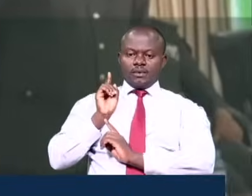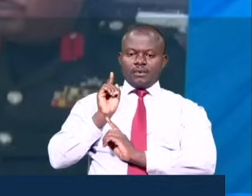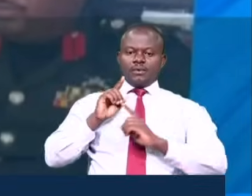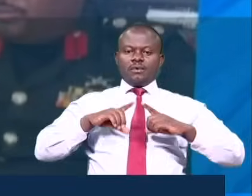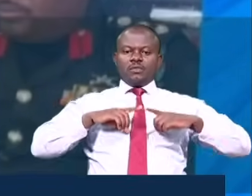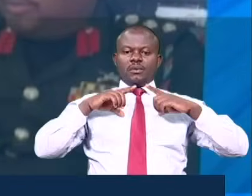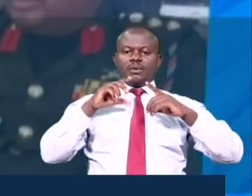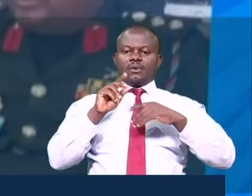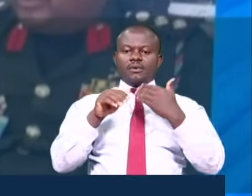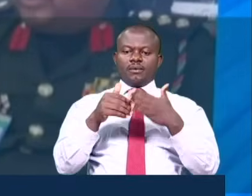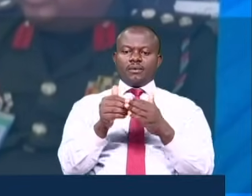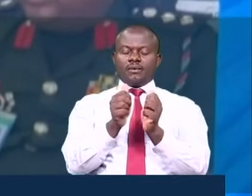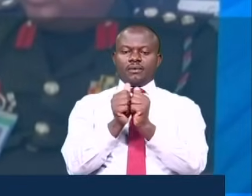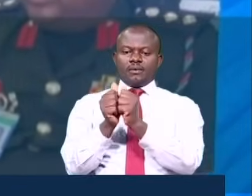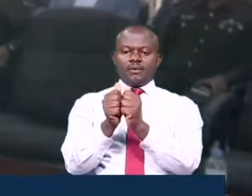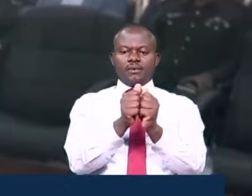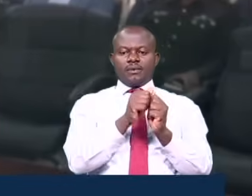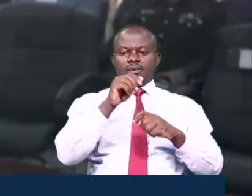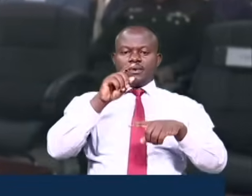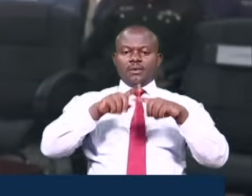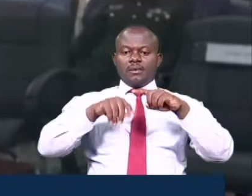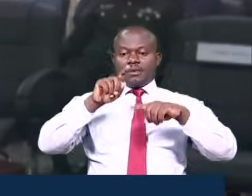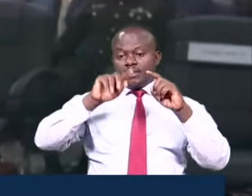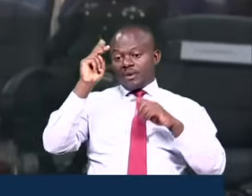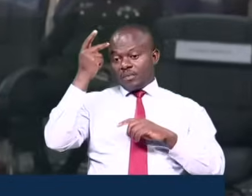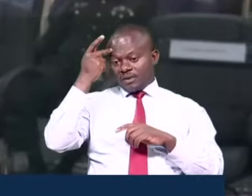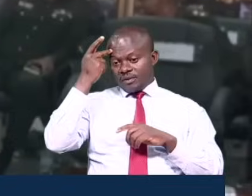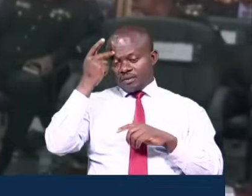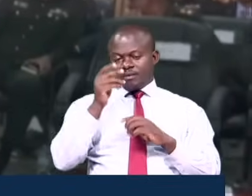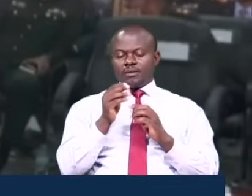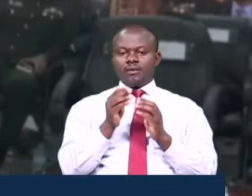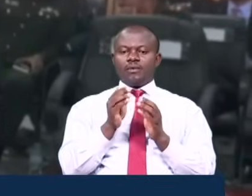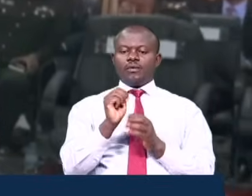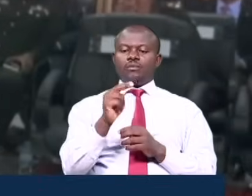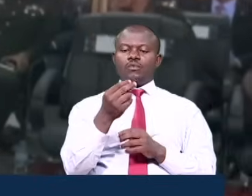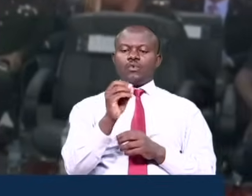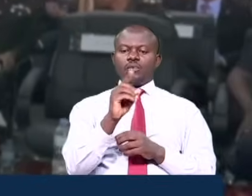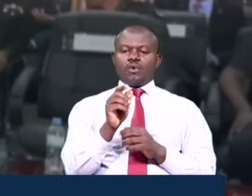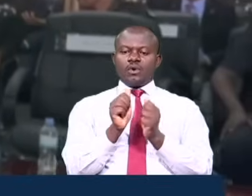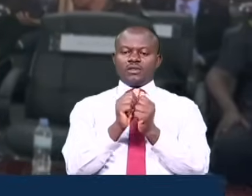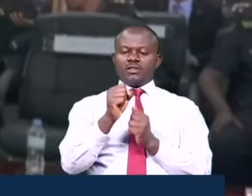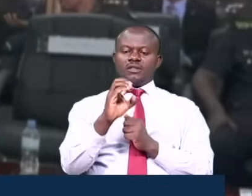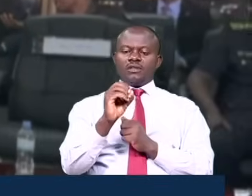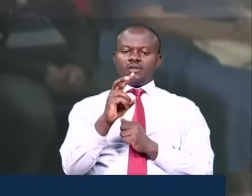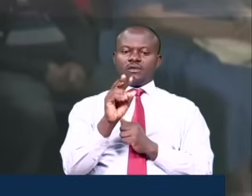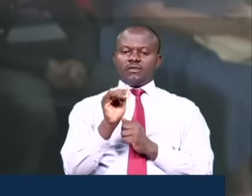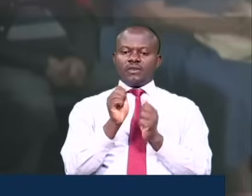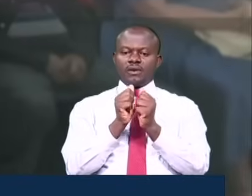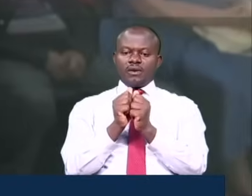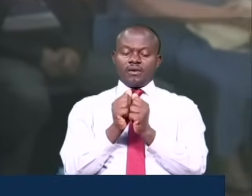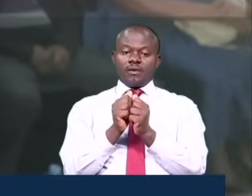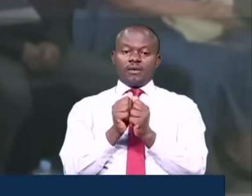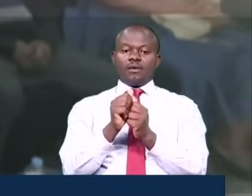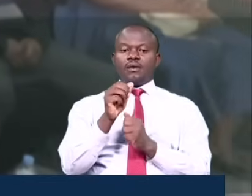imibereho y'abaturage ndetse na politiki barimo rero Meja Umuhoza Scovia ndetse na Major